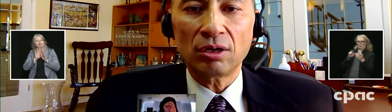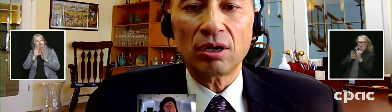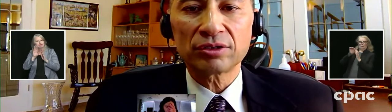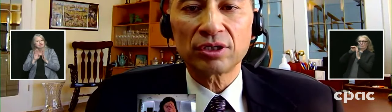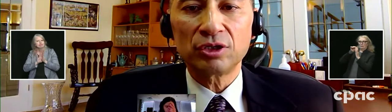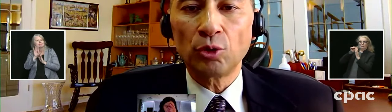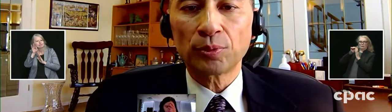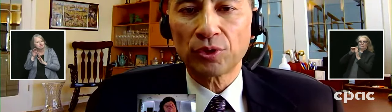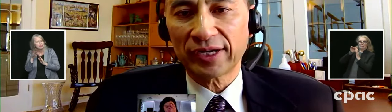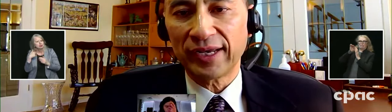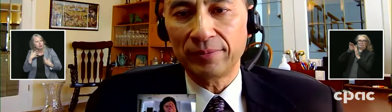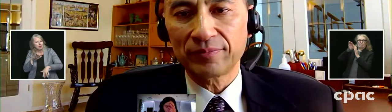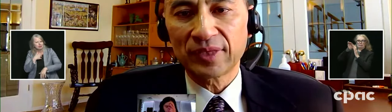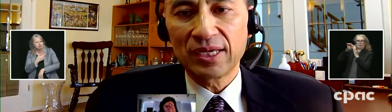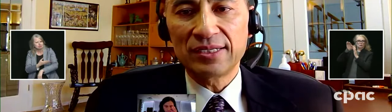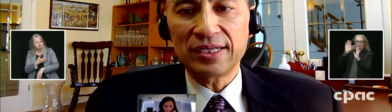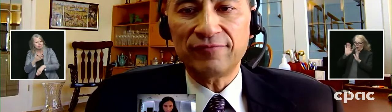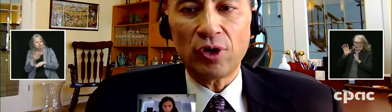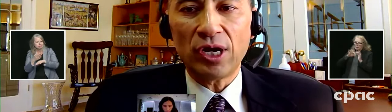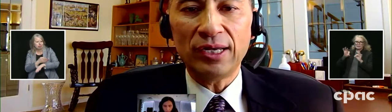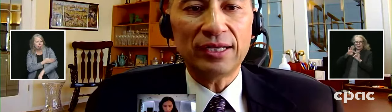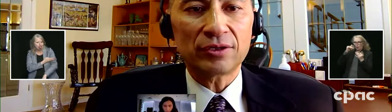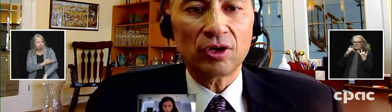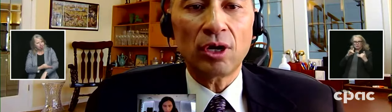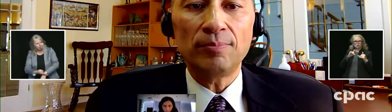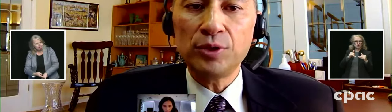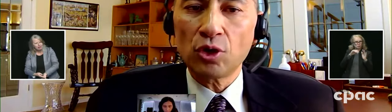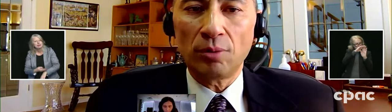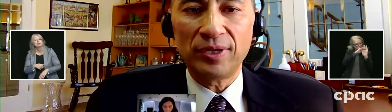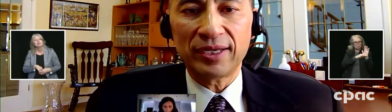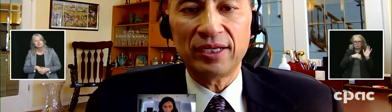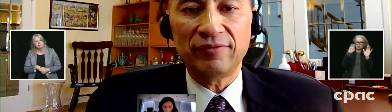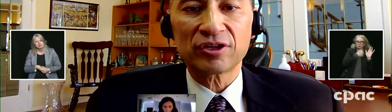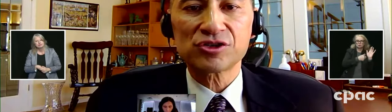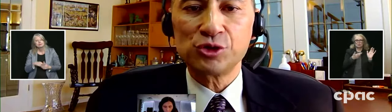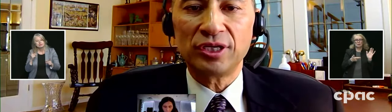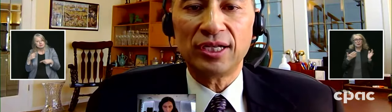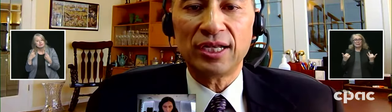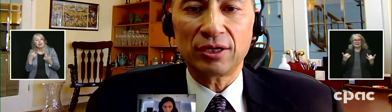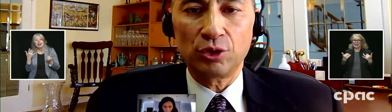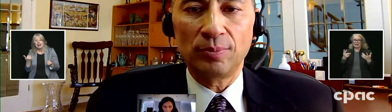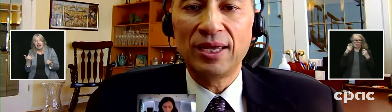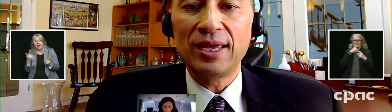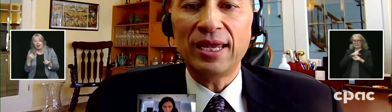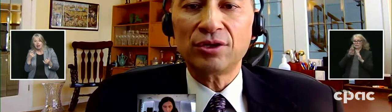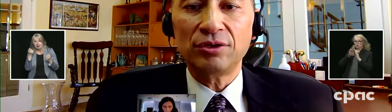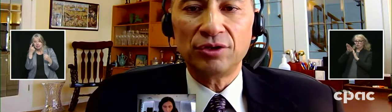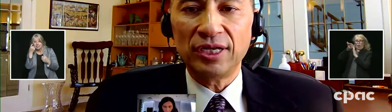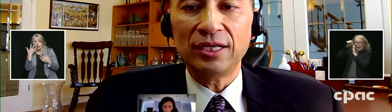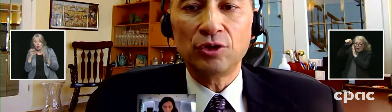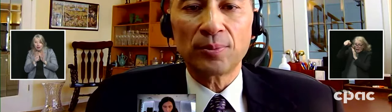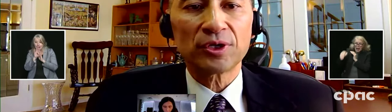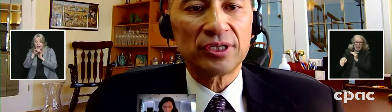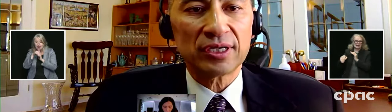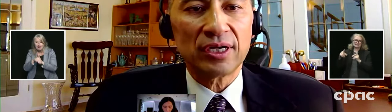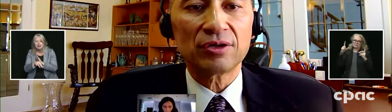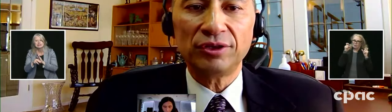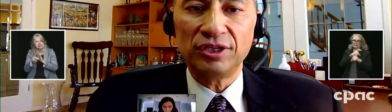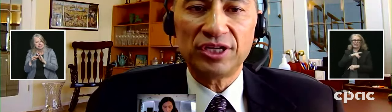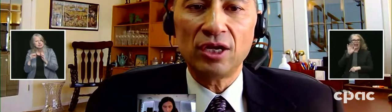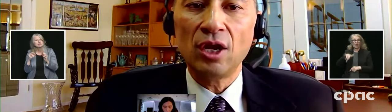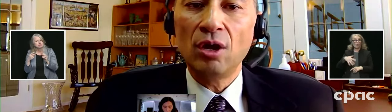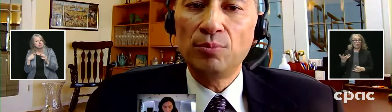à l'encontre de nos progrès. Cette fois, il est encore plus compliqué de faire chuter la courbe, étant donné les nombres de